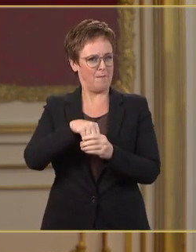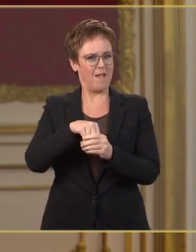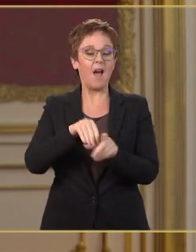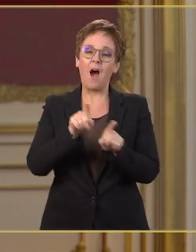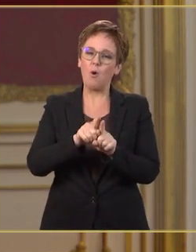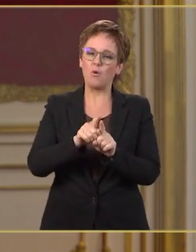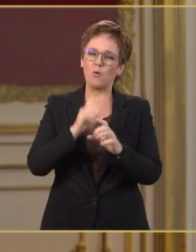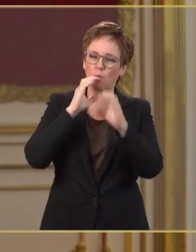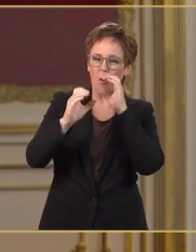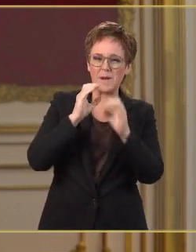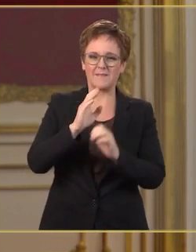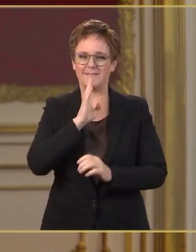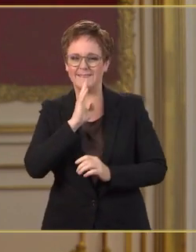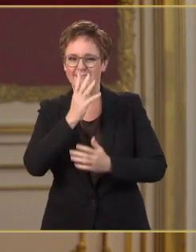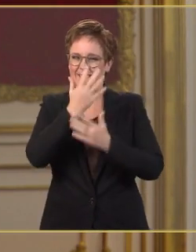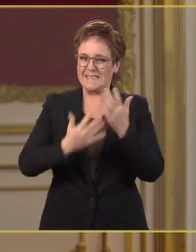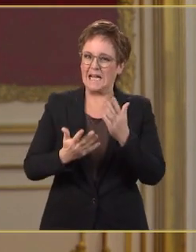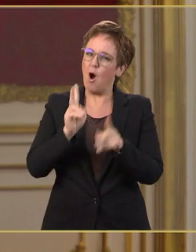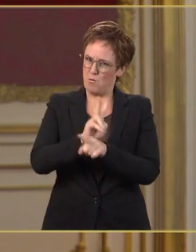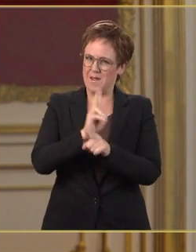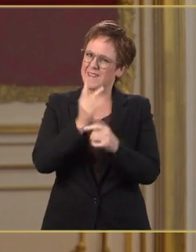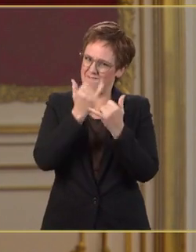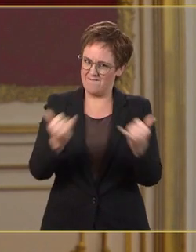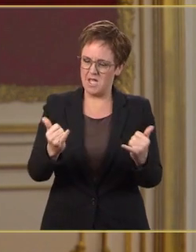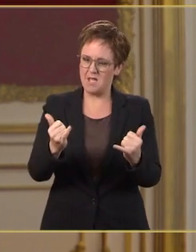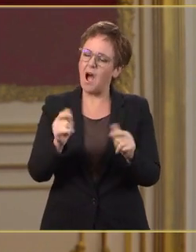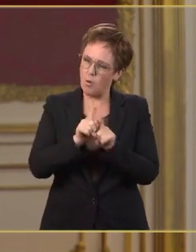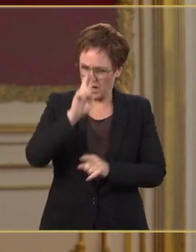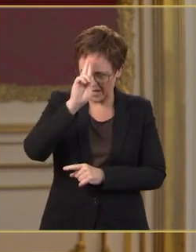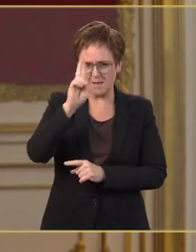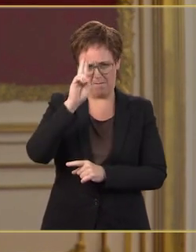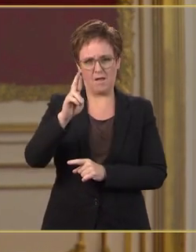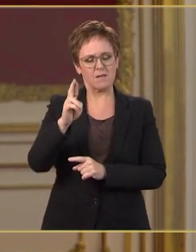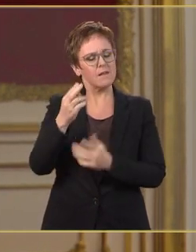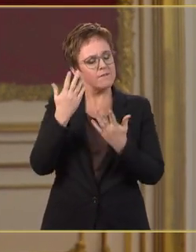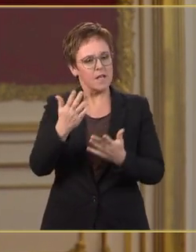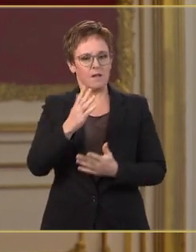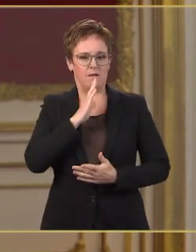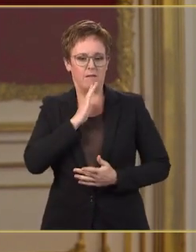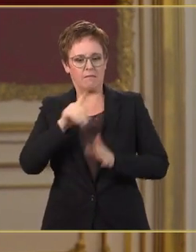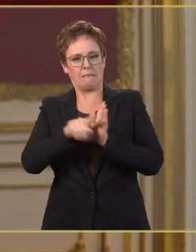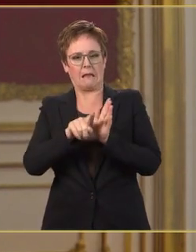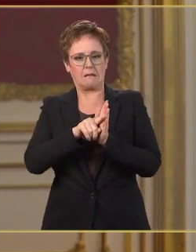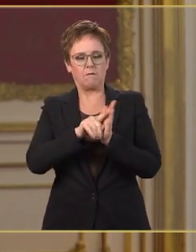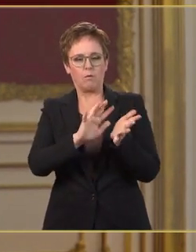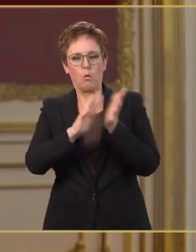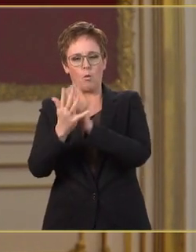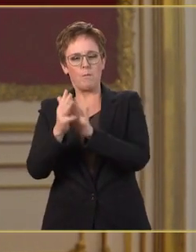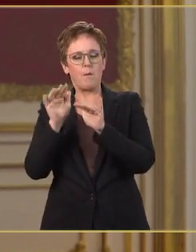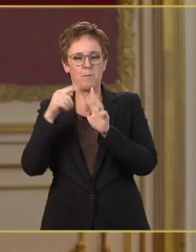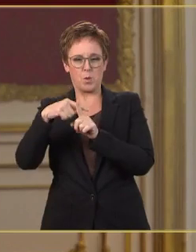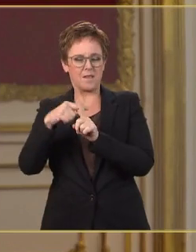respektvoll sprache schafft bewusstsein und realität das bewusstsein und die